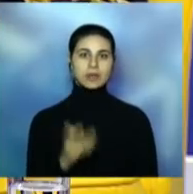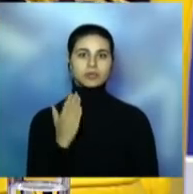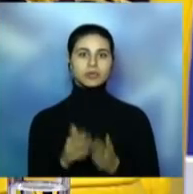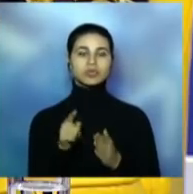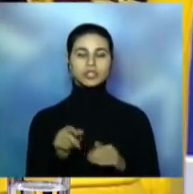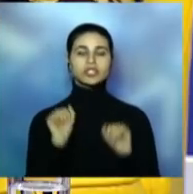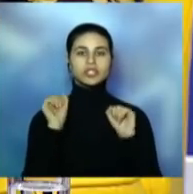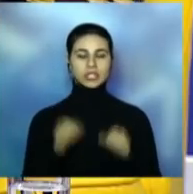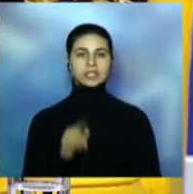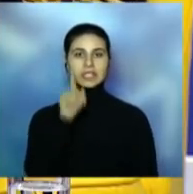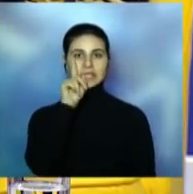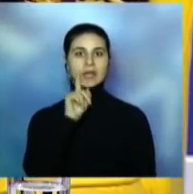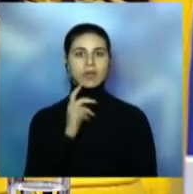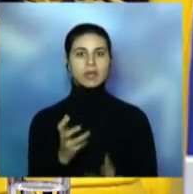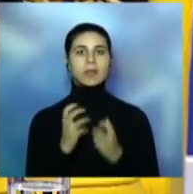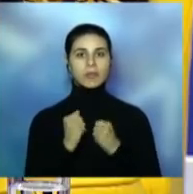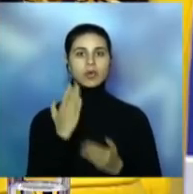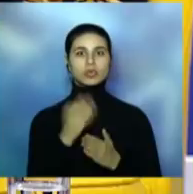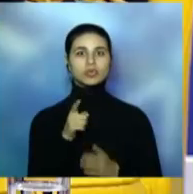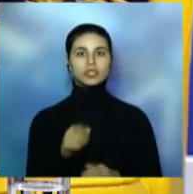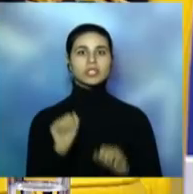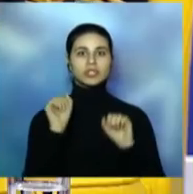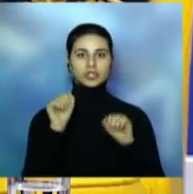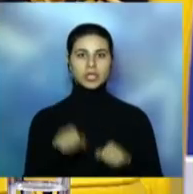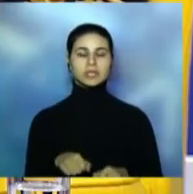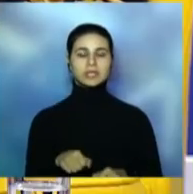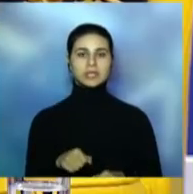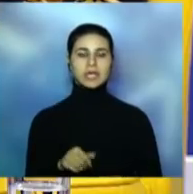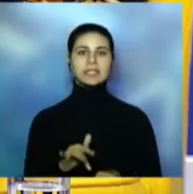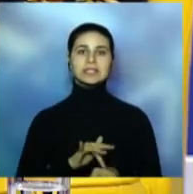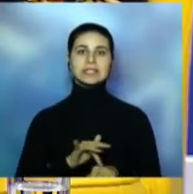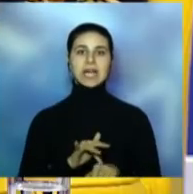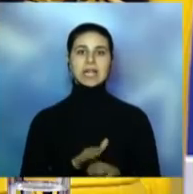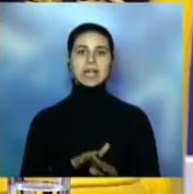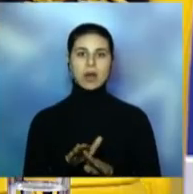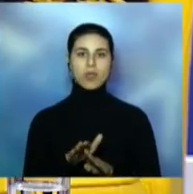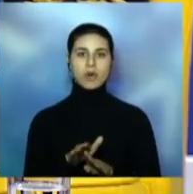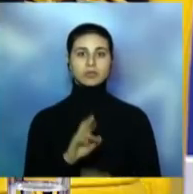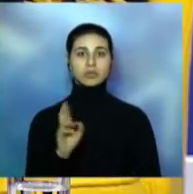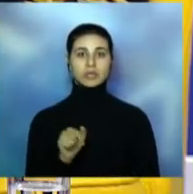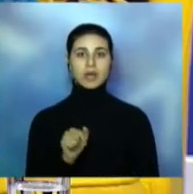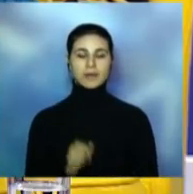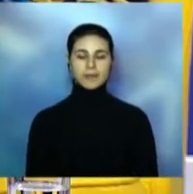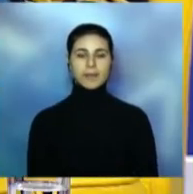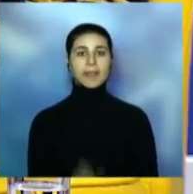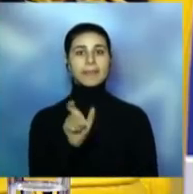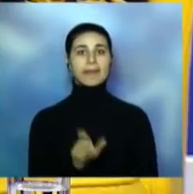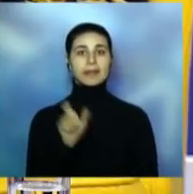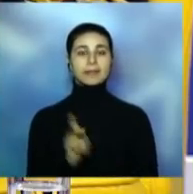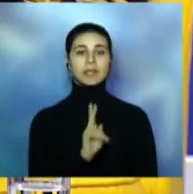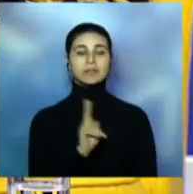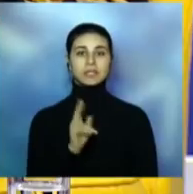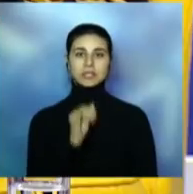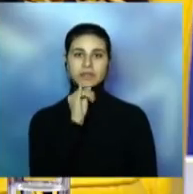შენ შეგიძლია სიამოვნება მიიღო, თუ კი შენ შეგიძლია სიცარიელი ამოავსო. Და ადამიანები,